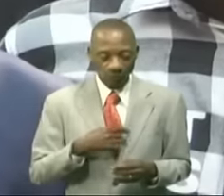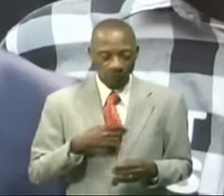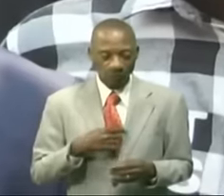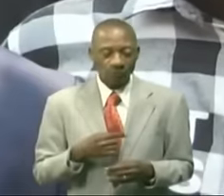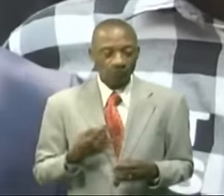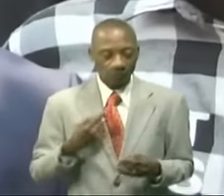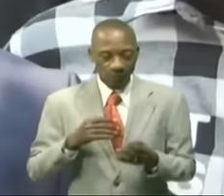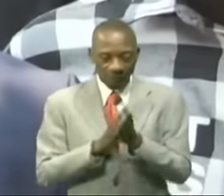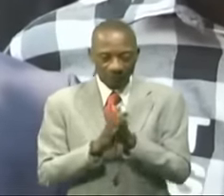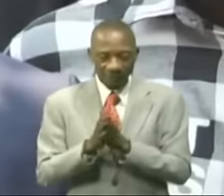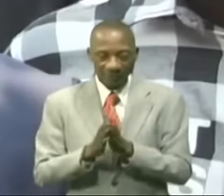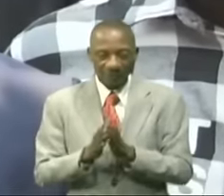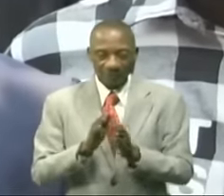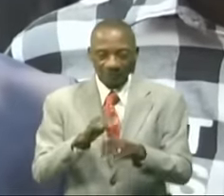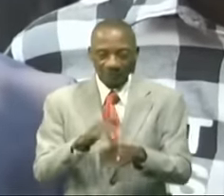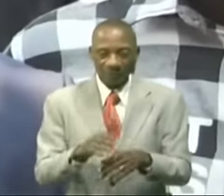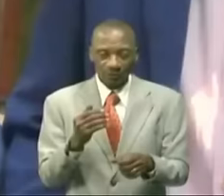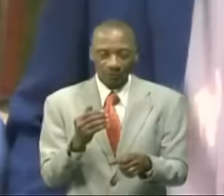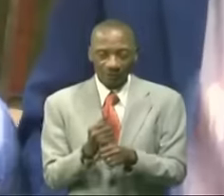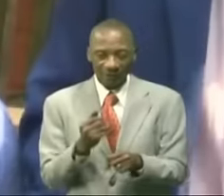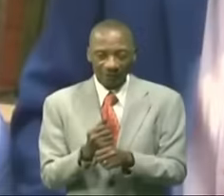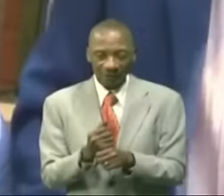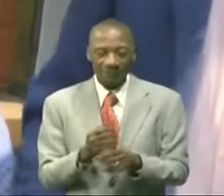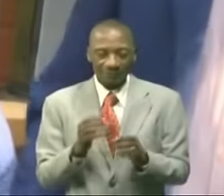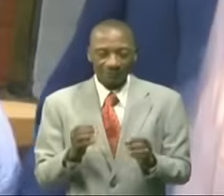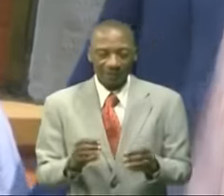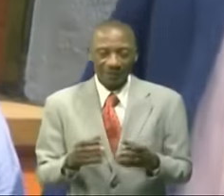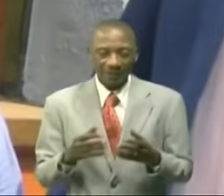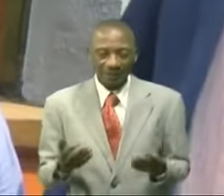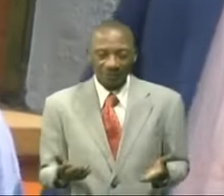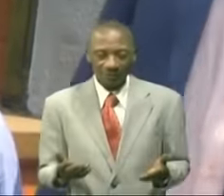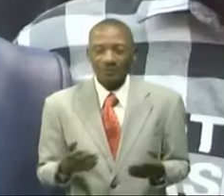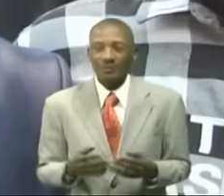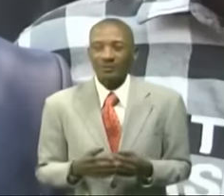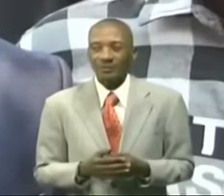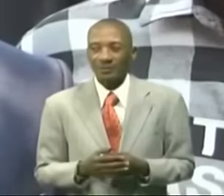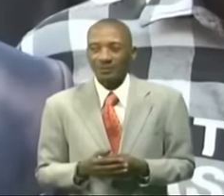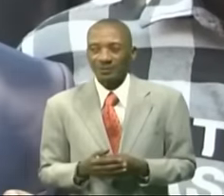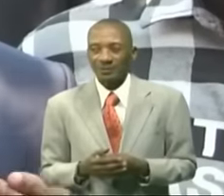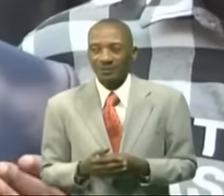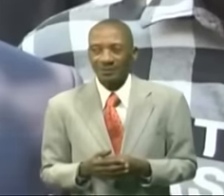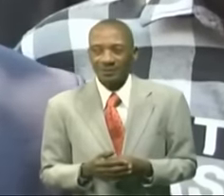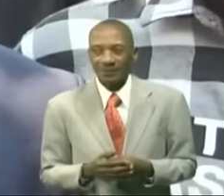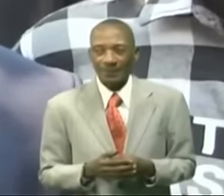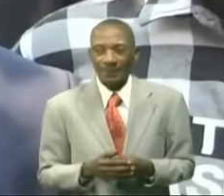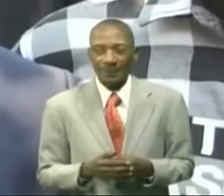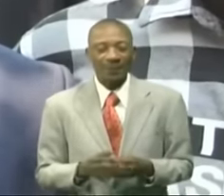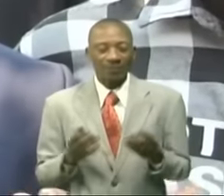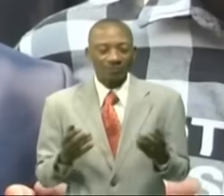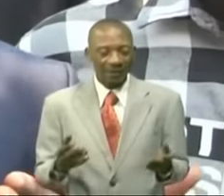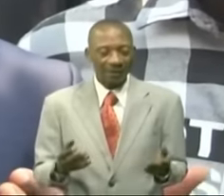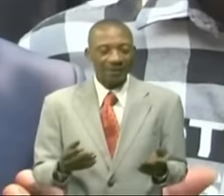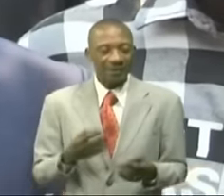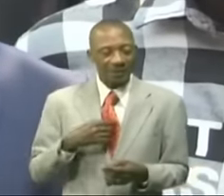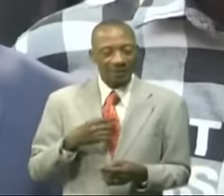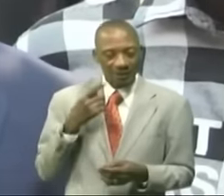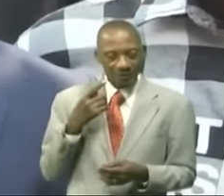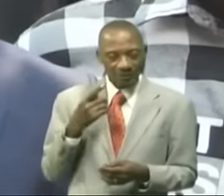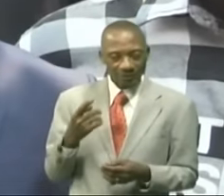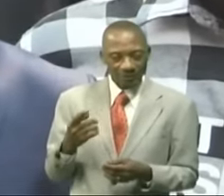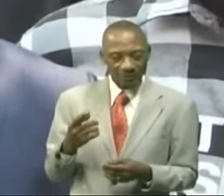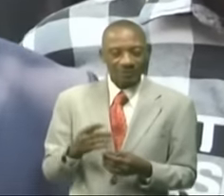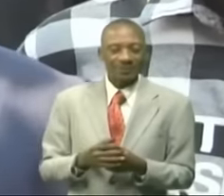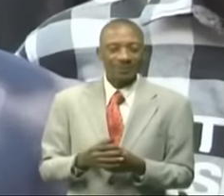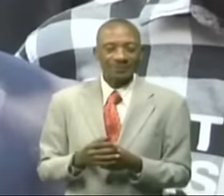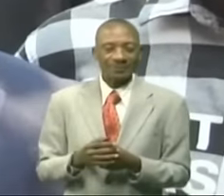concilier. Alors, l'inspecteur, il a tenté de nous concilier, effectivement. Mais à la fin, il a